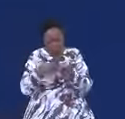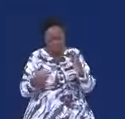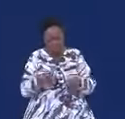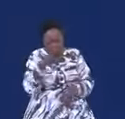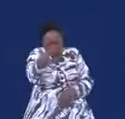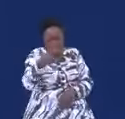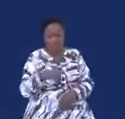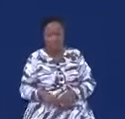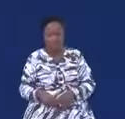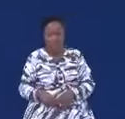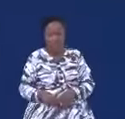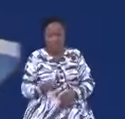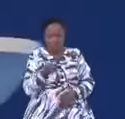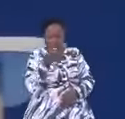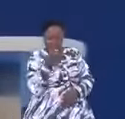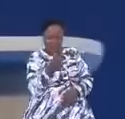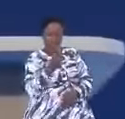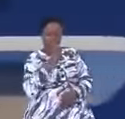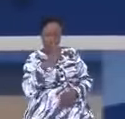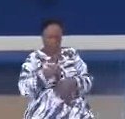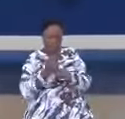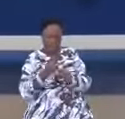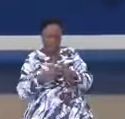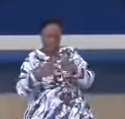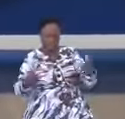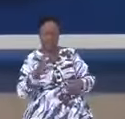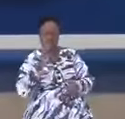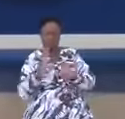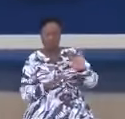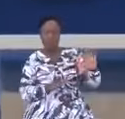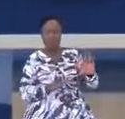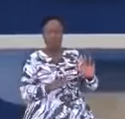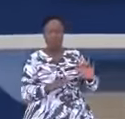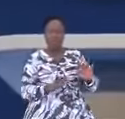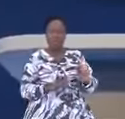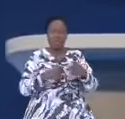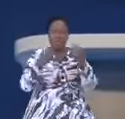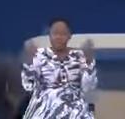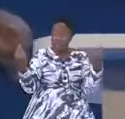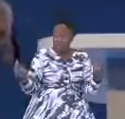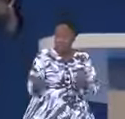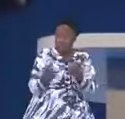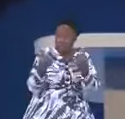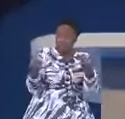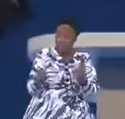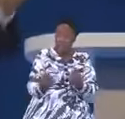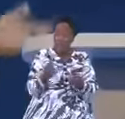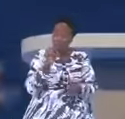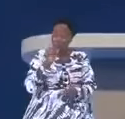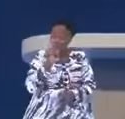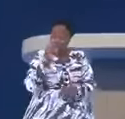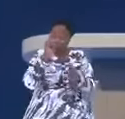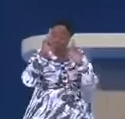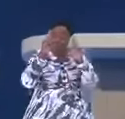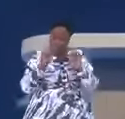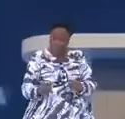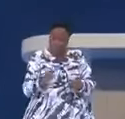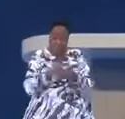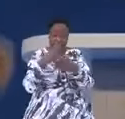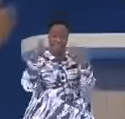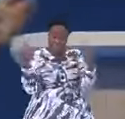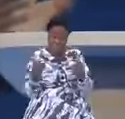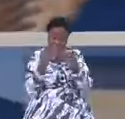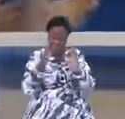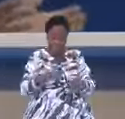d'eau font un grand aussi un des individus singuliers composent le pays ainsi donc